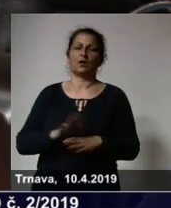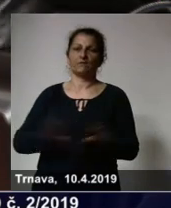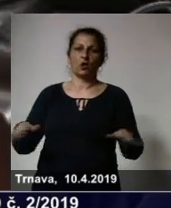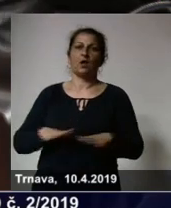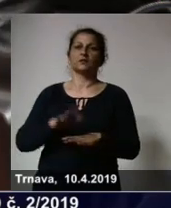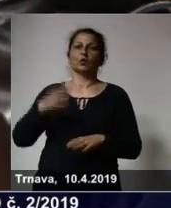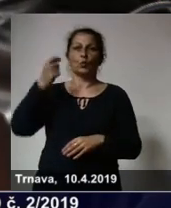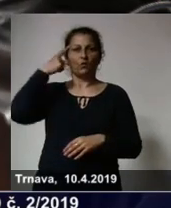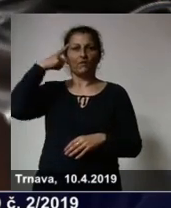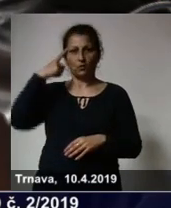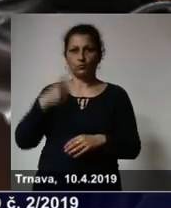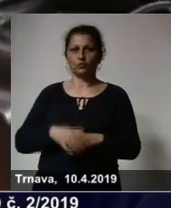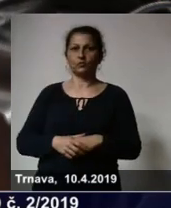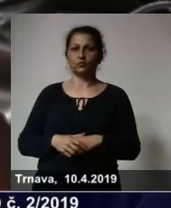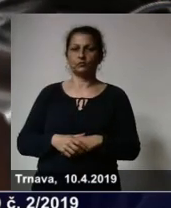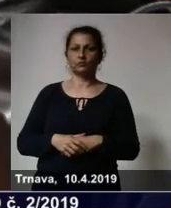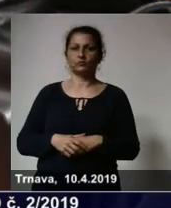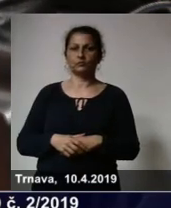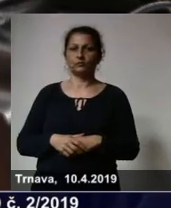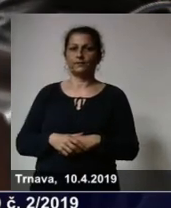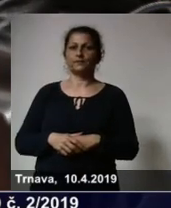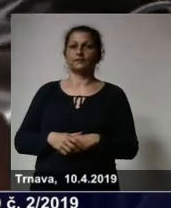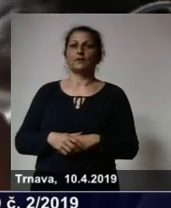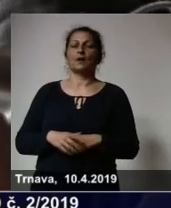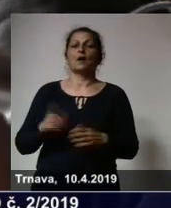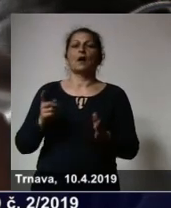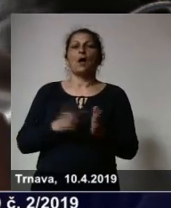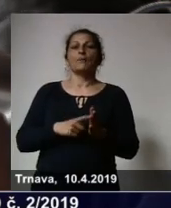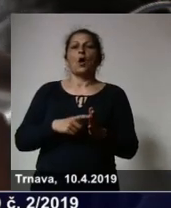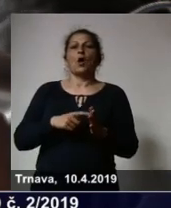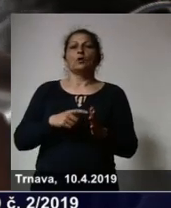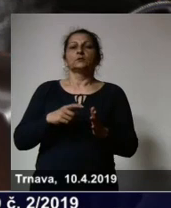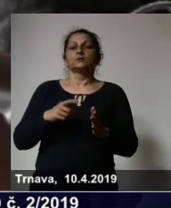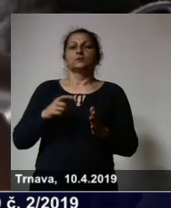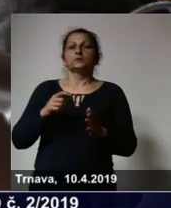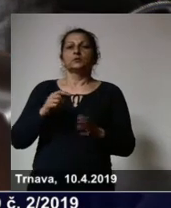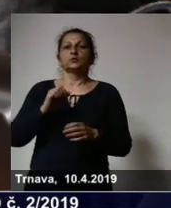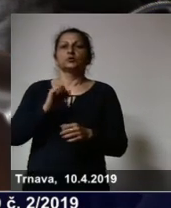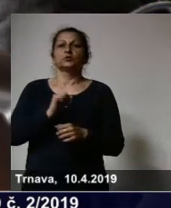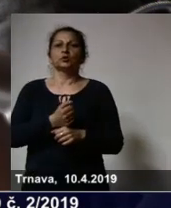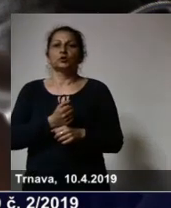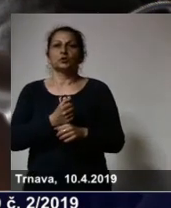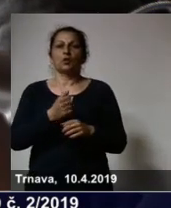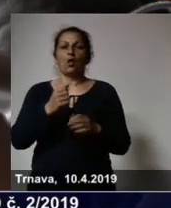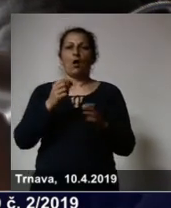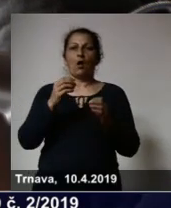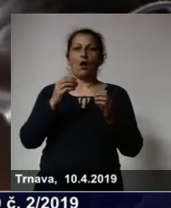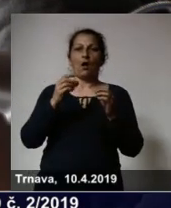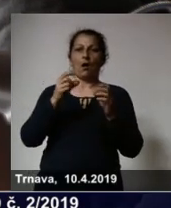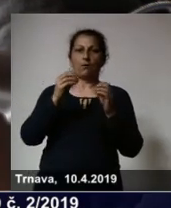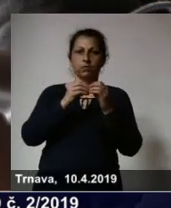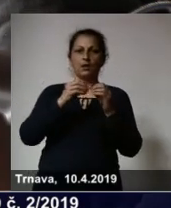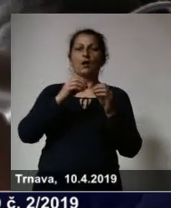9, v bode informácie o úprave rozpočtu Trnavského samosprávneho kraja na rok 2019,